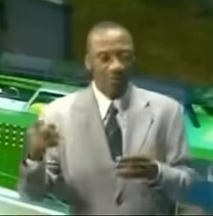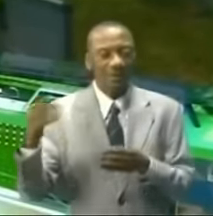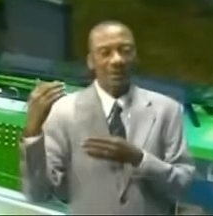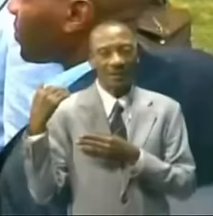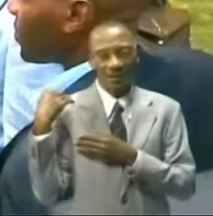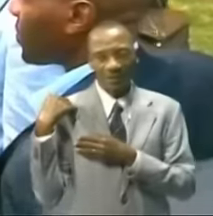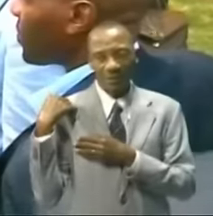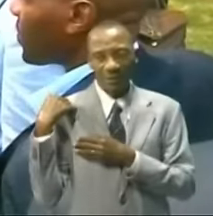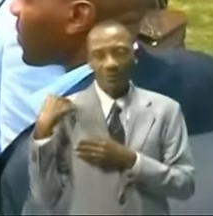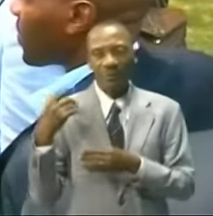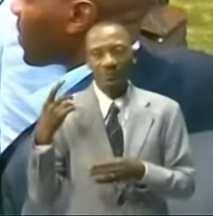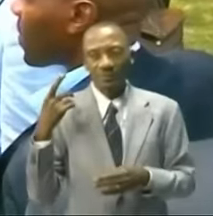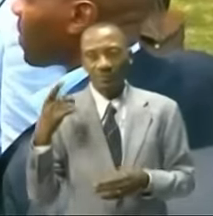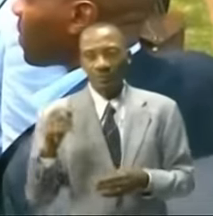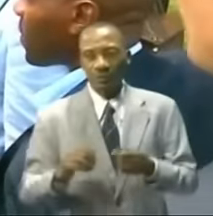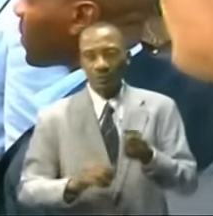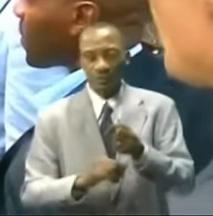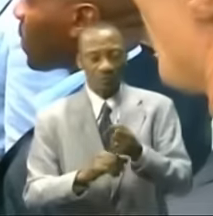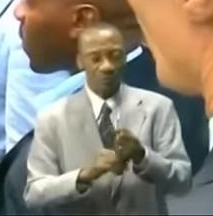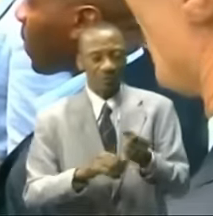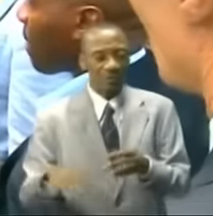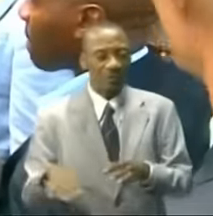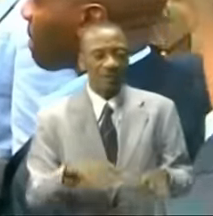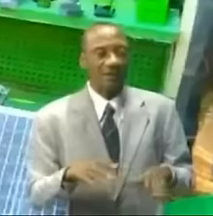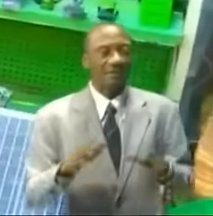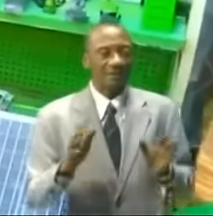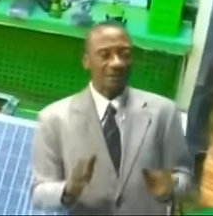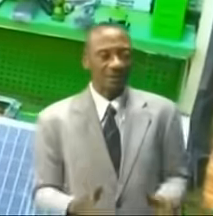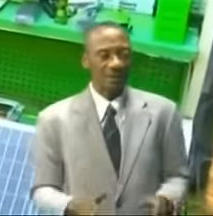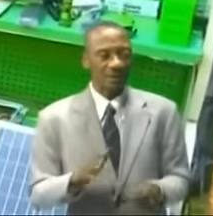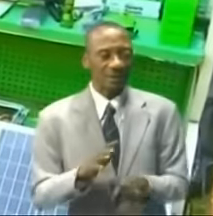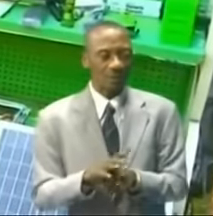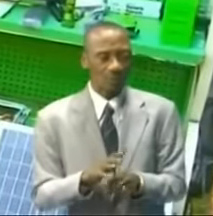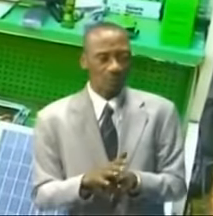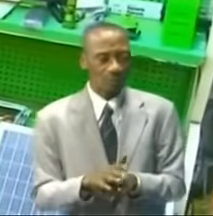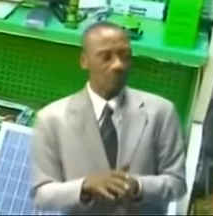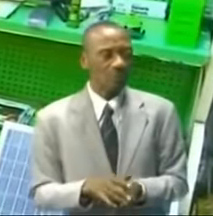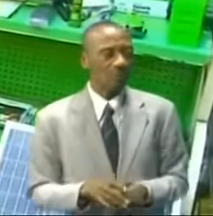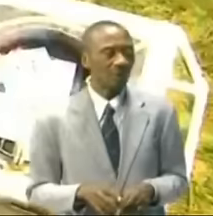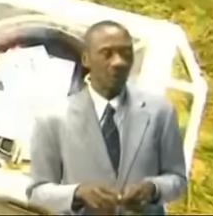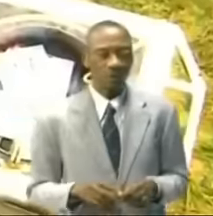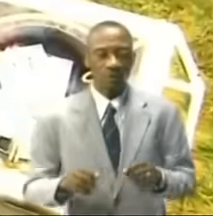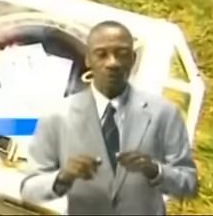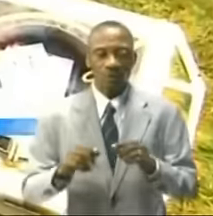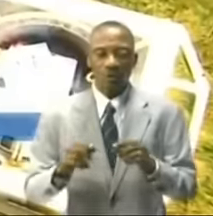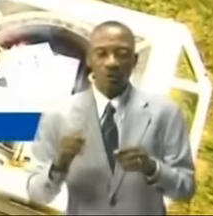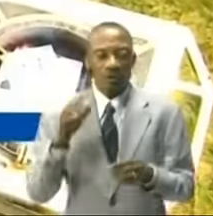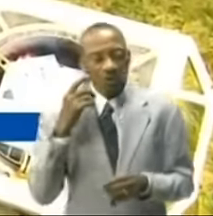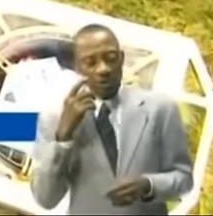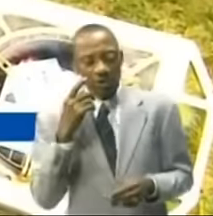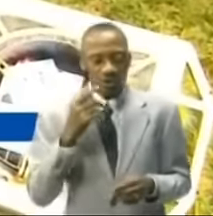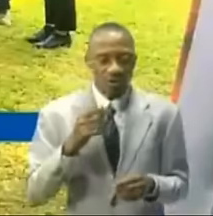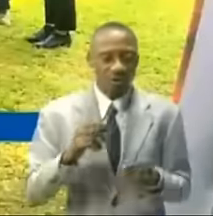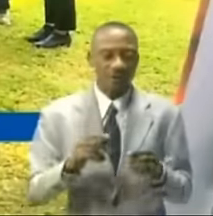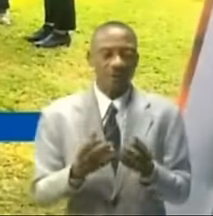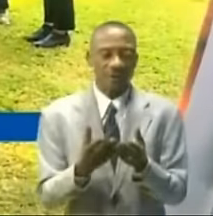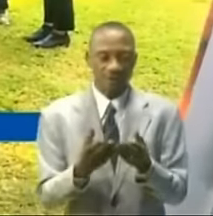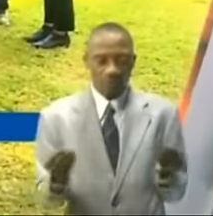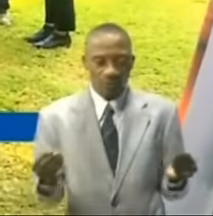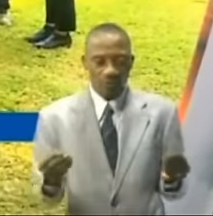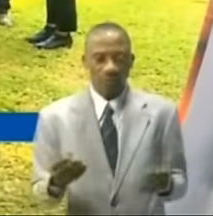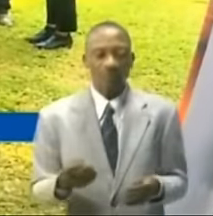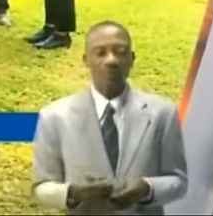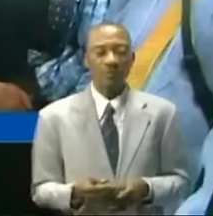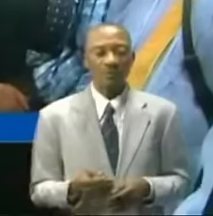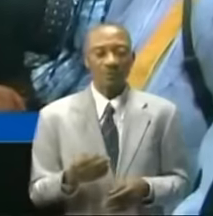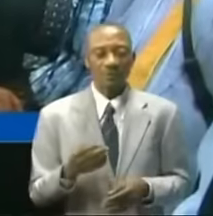RDC. Les acteurs à tour de rôle ont présenté chacun un échantillon de la solution de cuisson propre devant les délégations